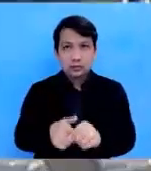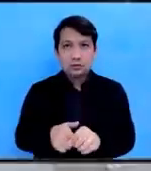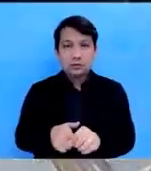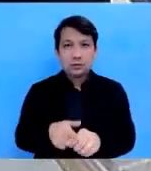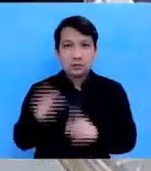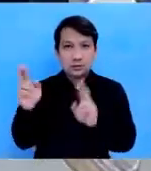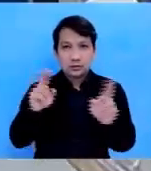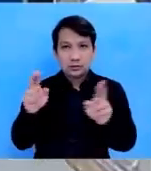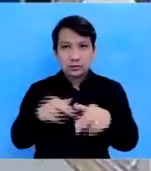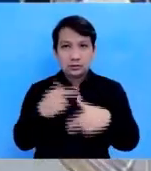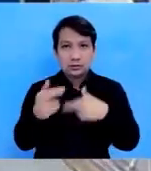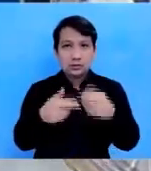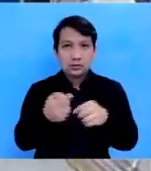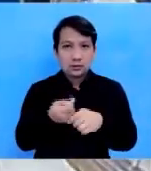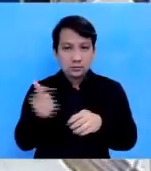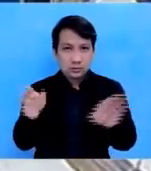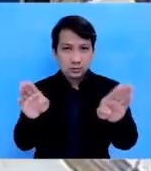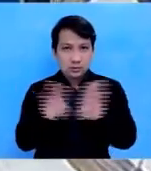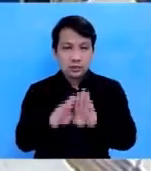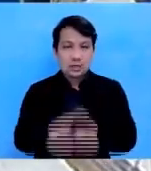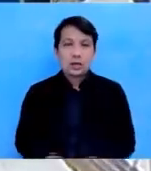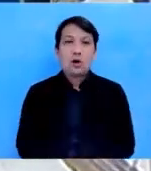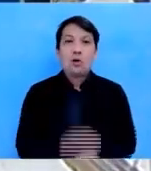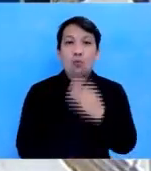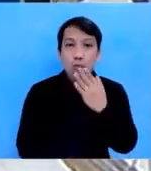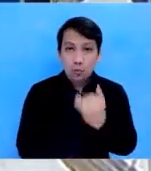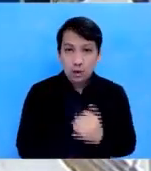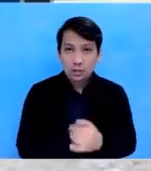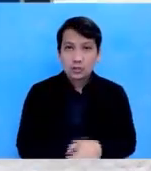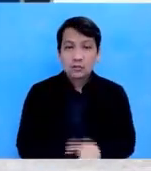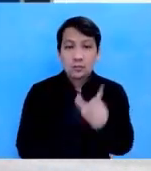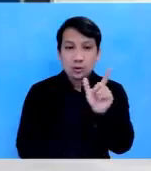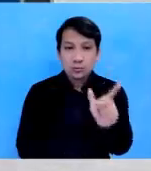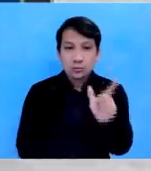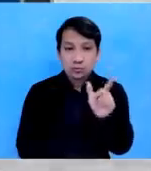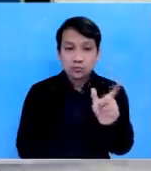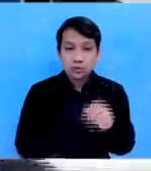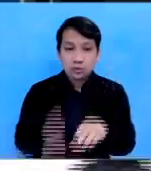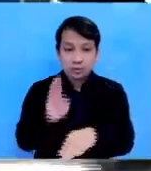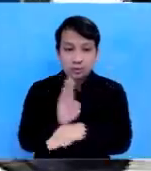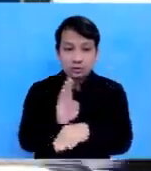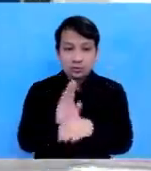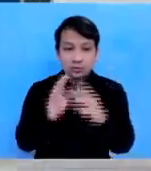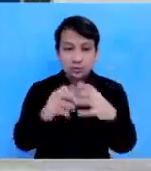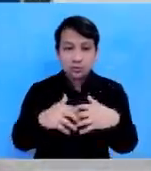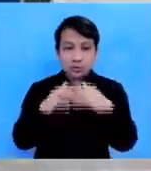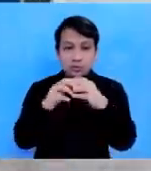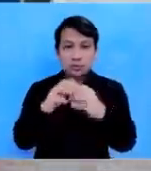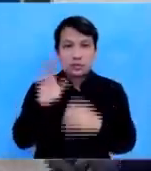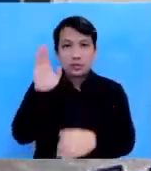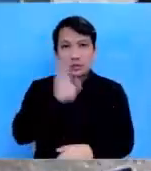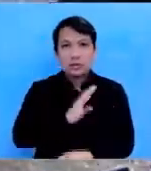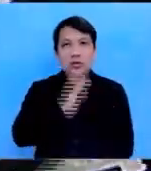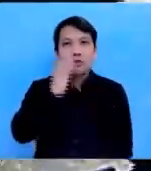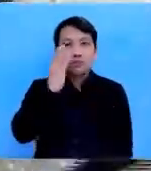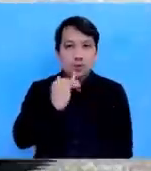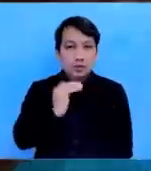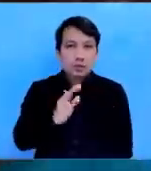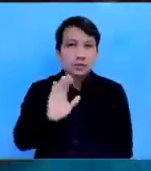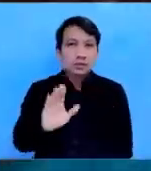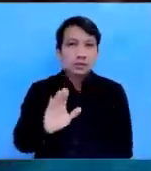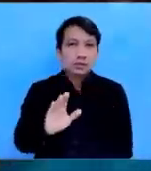sa kanilang pagsasara. Isa kasi ito sa 20 establishmento na gigibain dahil masasapol ng Metro Manila